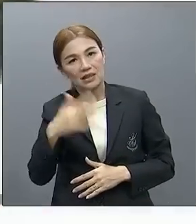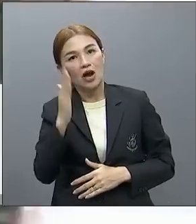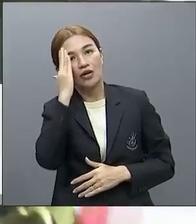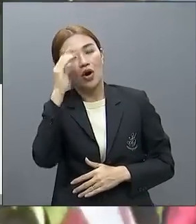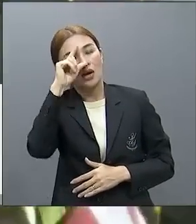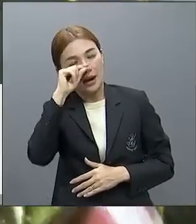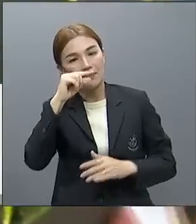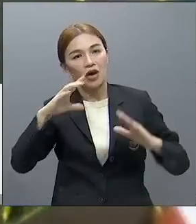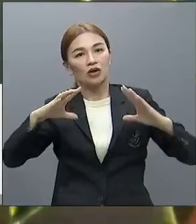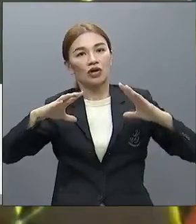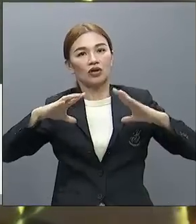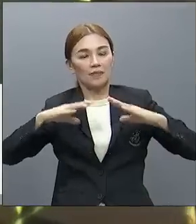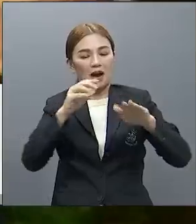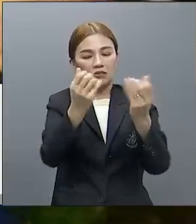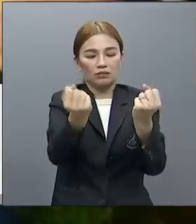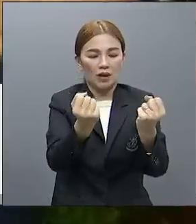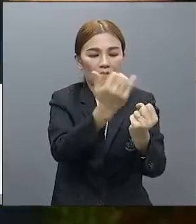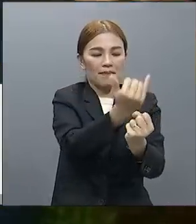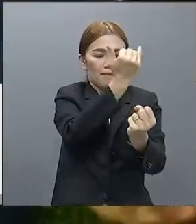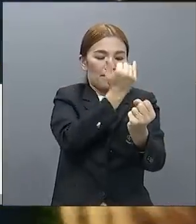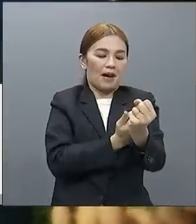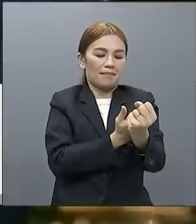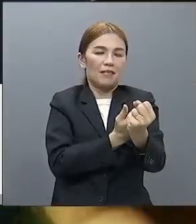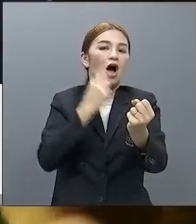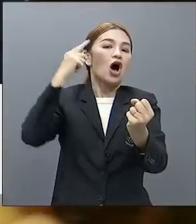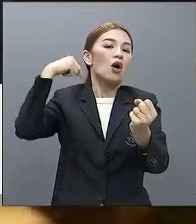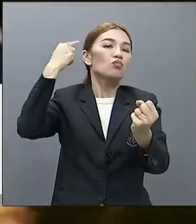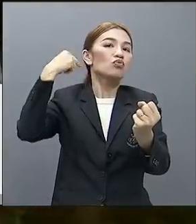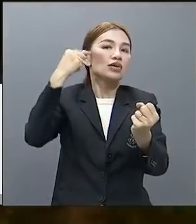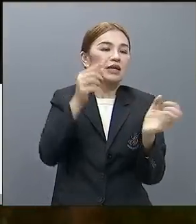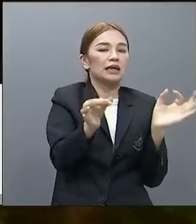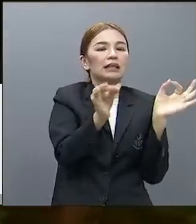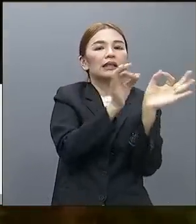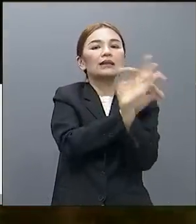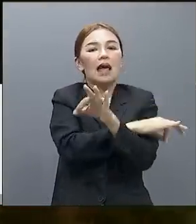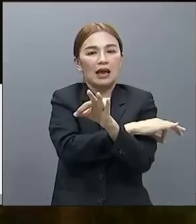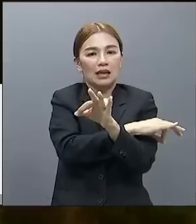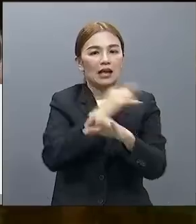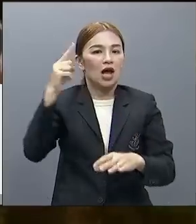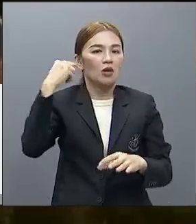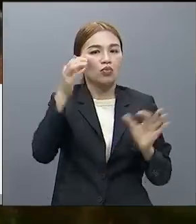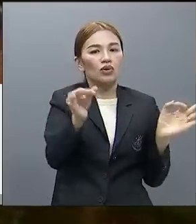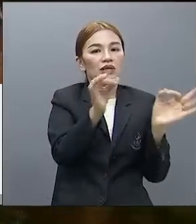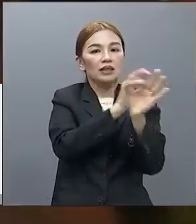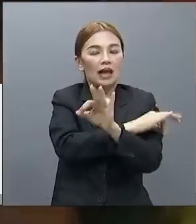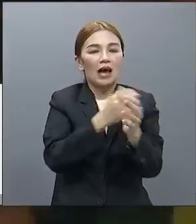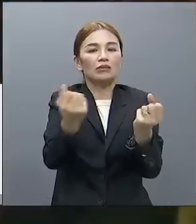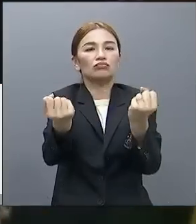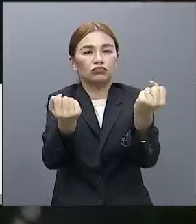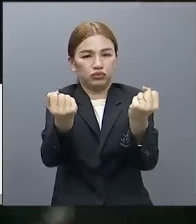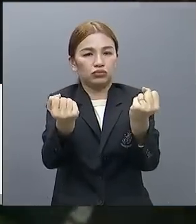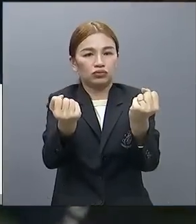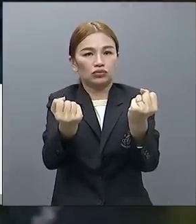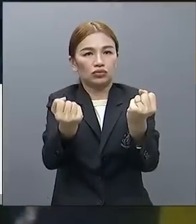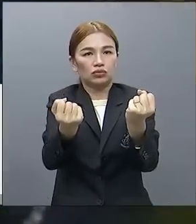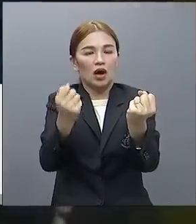ที่พักของคนขับได้นะคะภรรยาก็คือผู้เสียชีวิตเนี่ยเป็นคนขับมือสองเป็นคนควบคุมรถในขณะนั้น